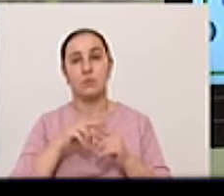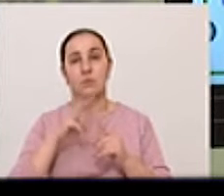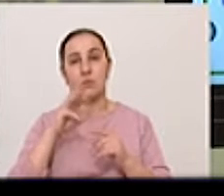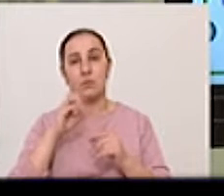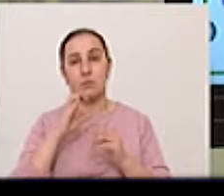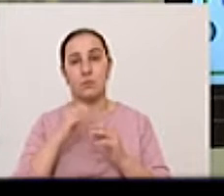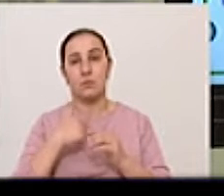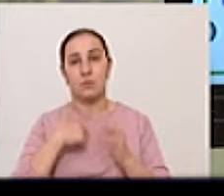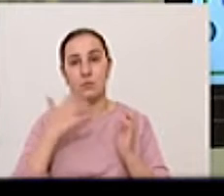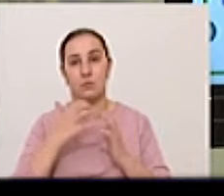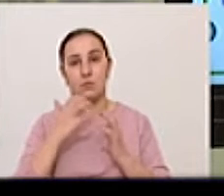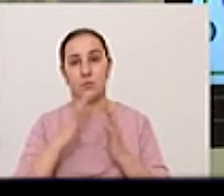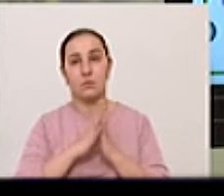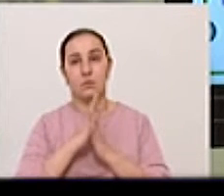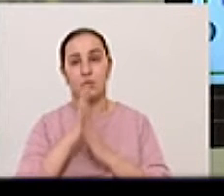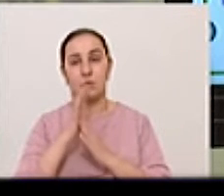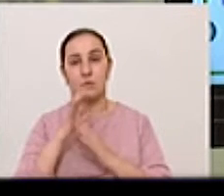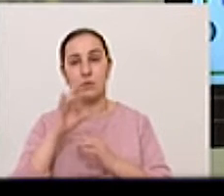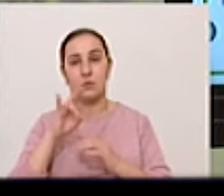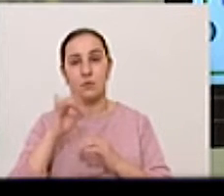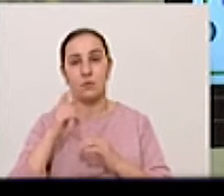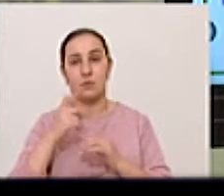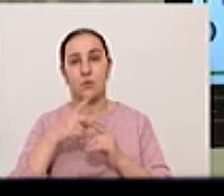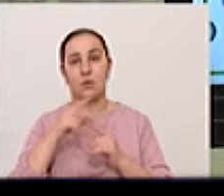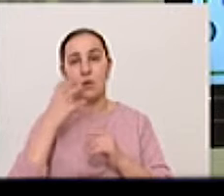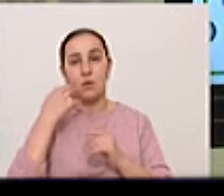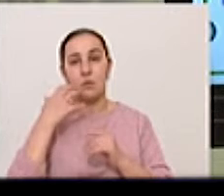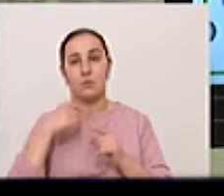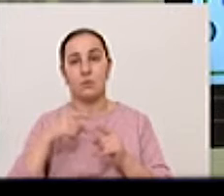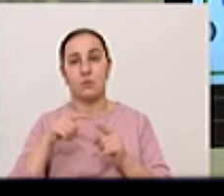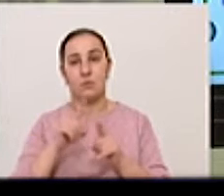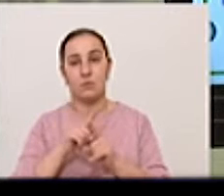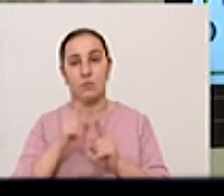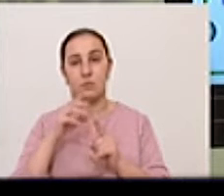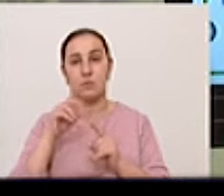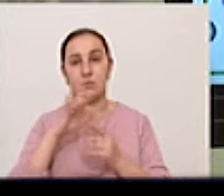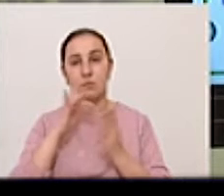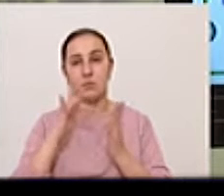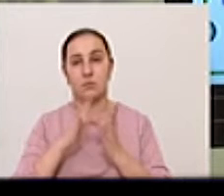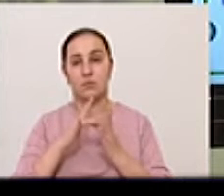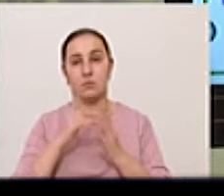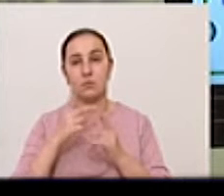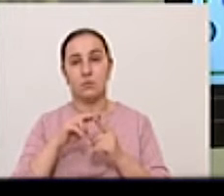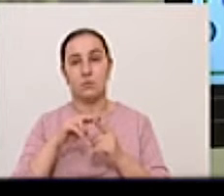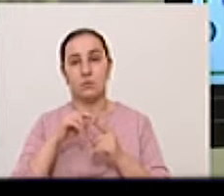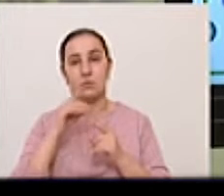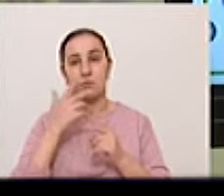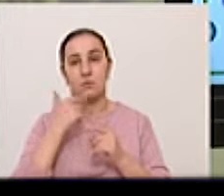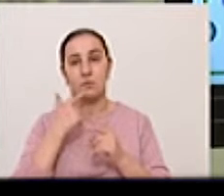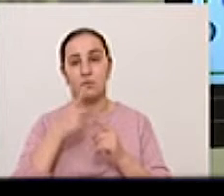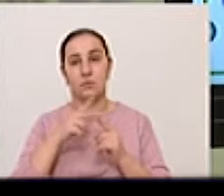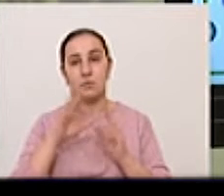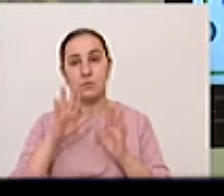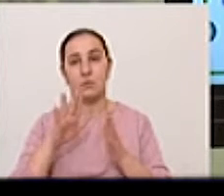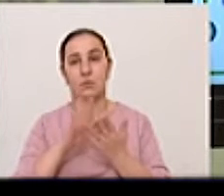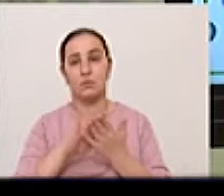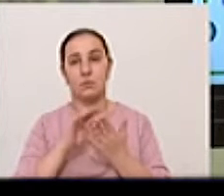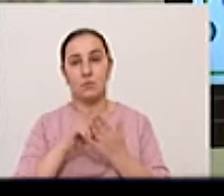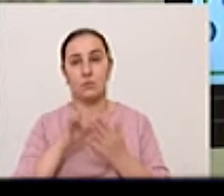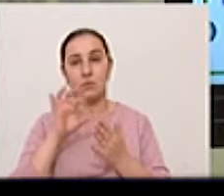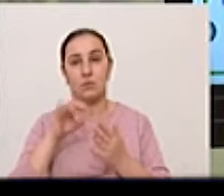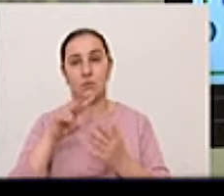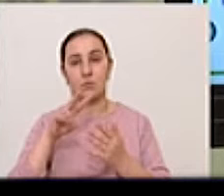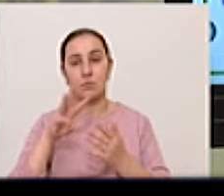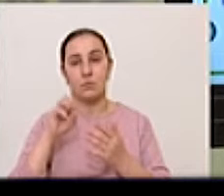men ardoqlab o'stirgan nihol, olmalarki shafaqday qizil, lekin nomi